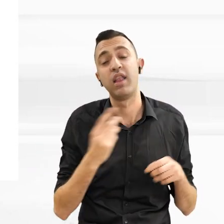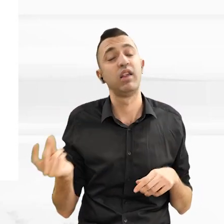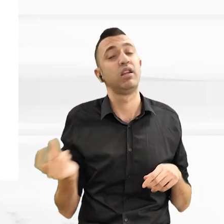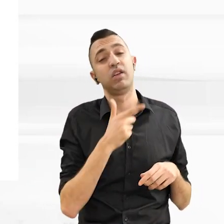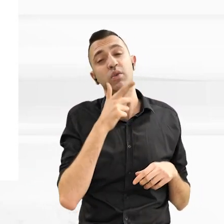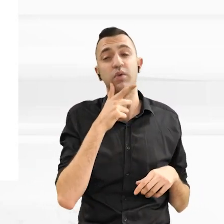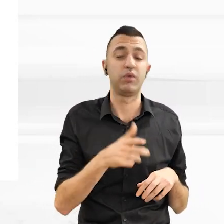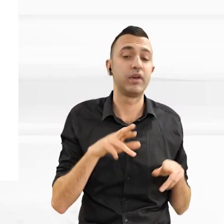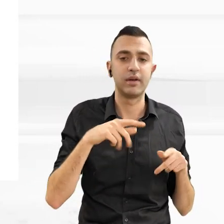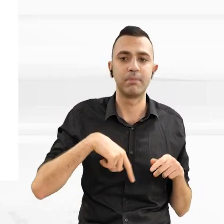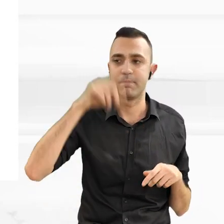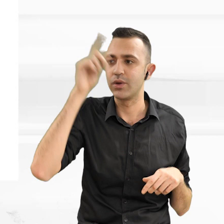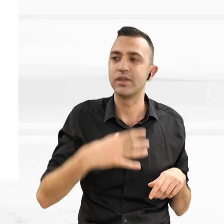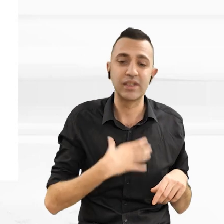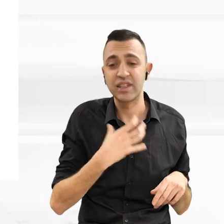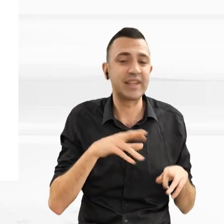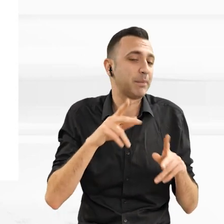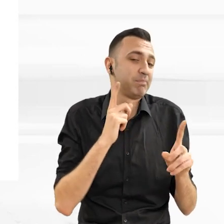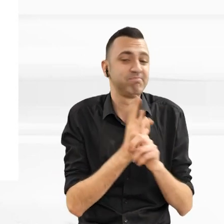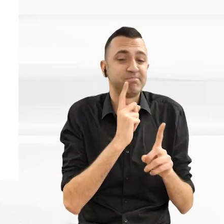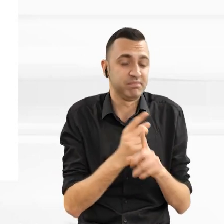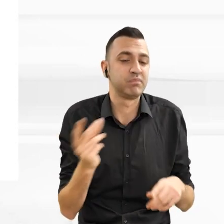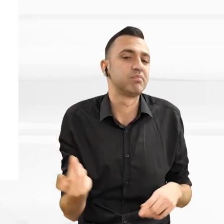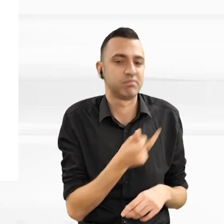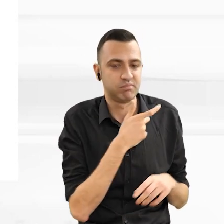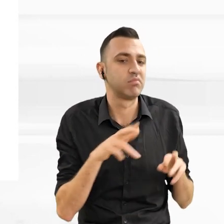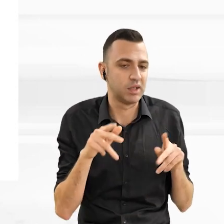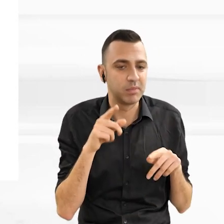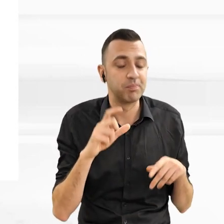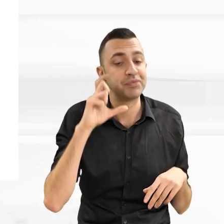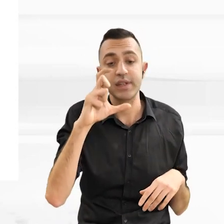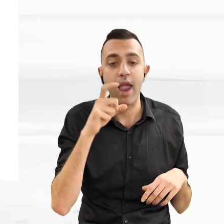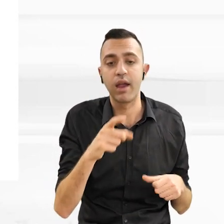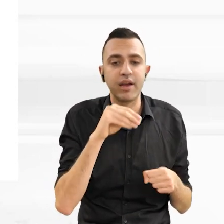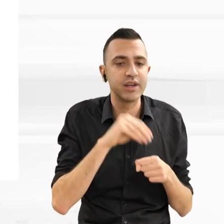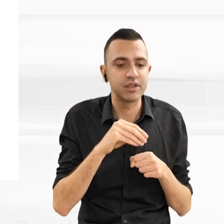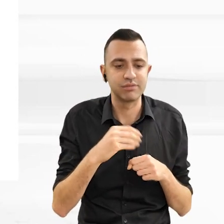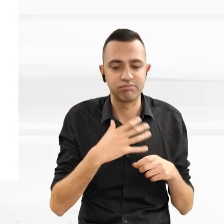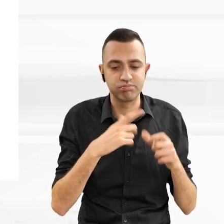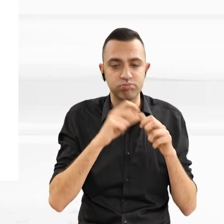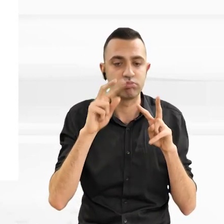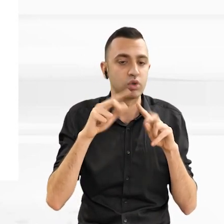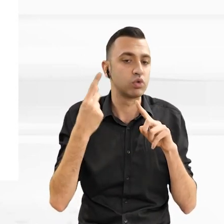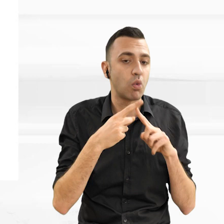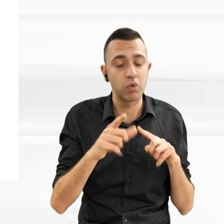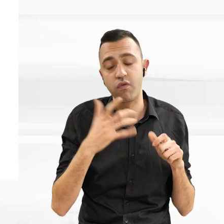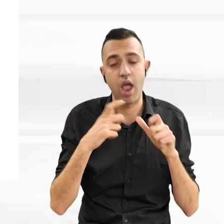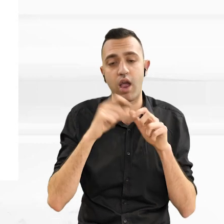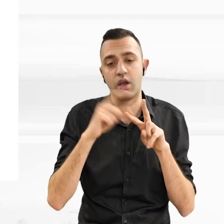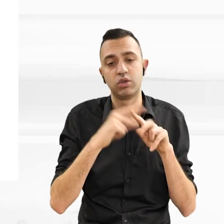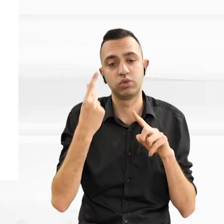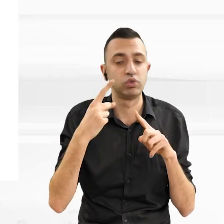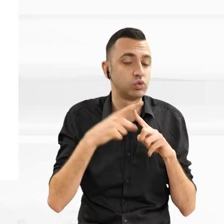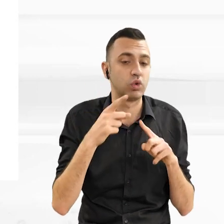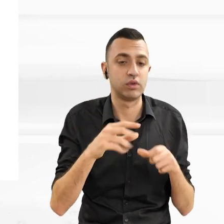karşılaştığımız gündelik durumlara dair herhangi bir ifade yok J bakalım somut kavramlar dan ziyade soyut kavramları